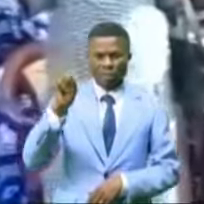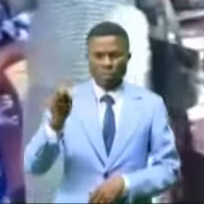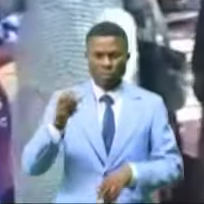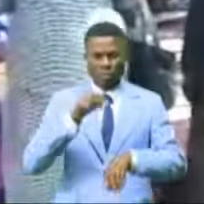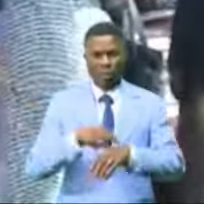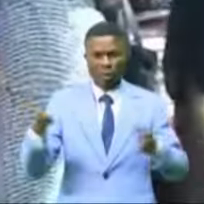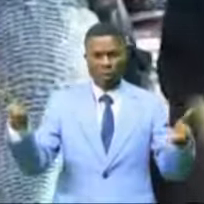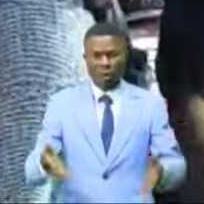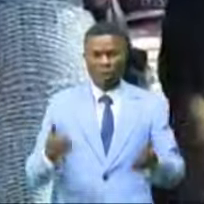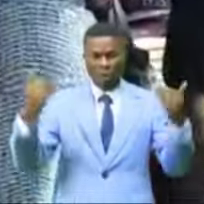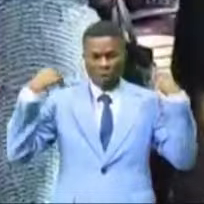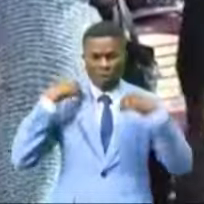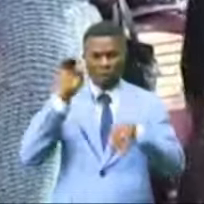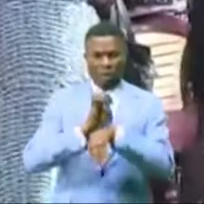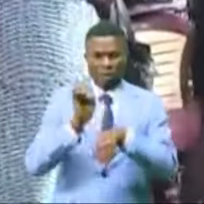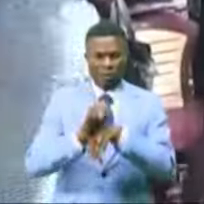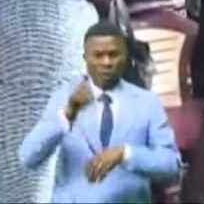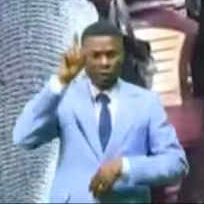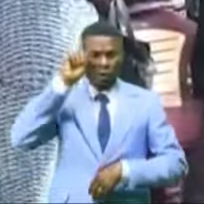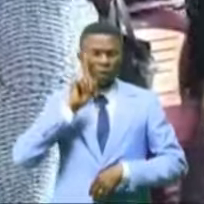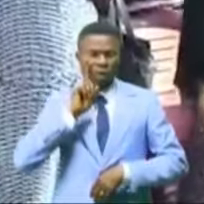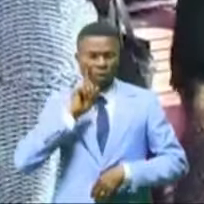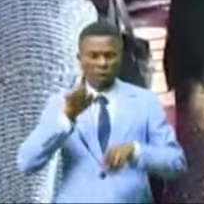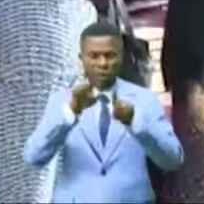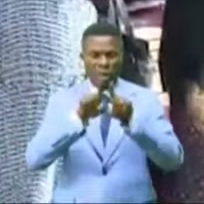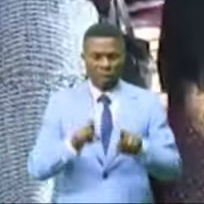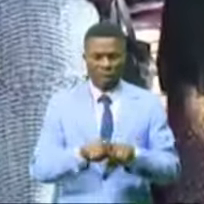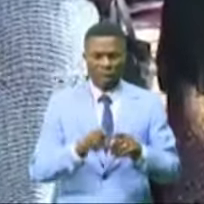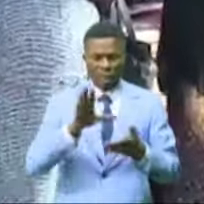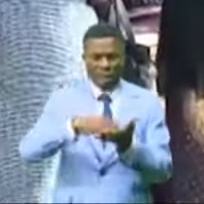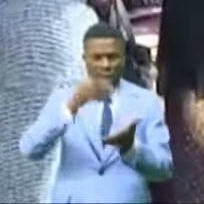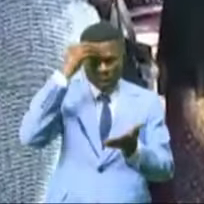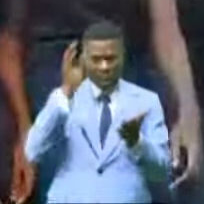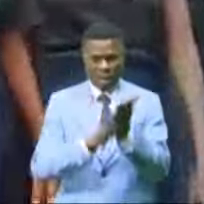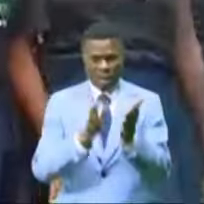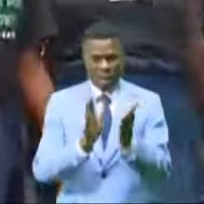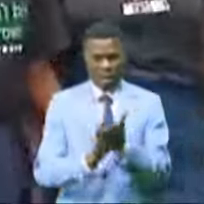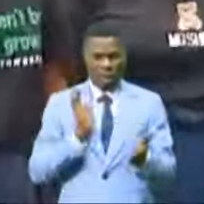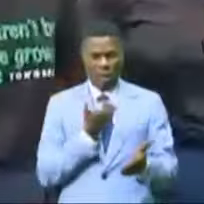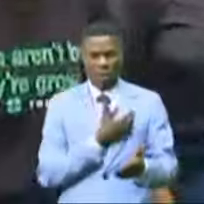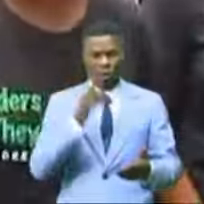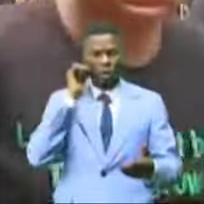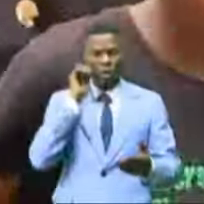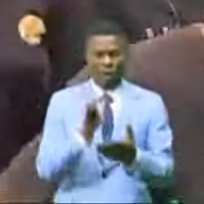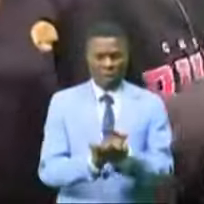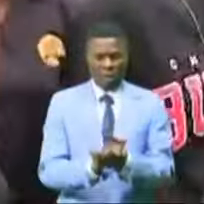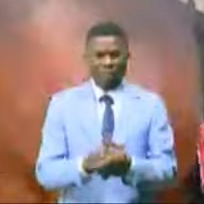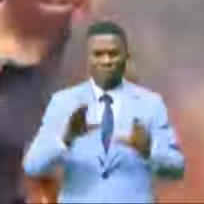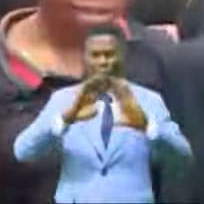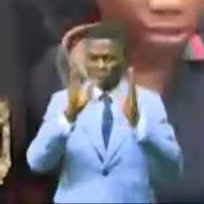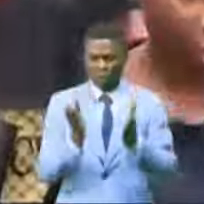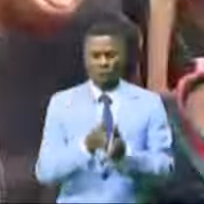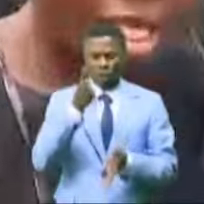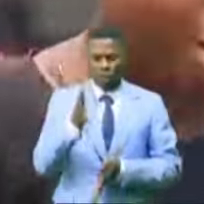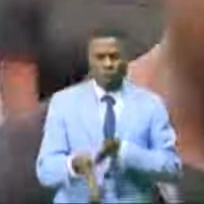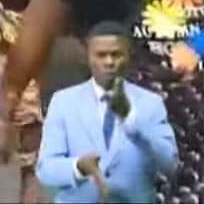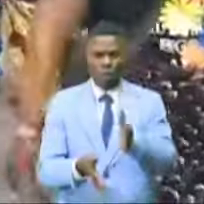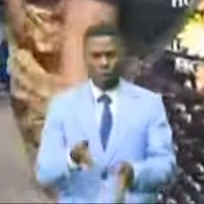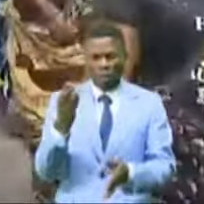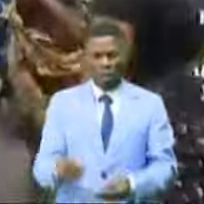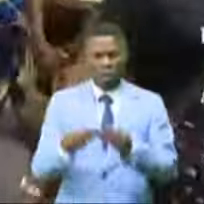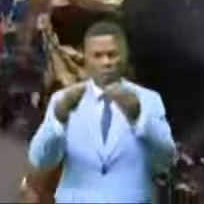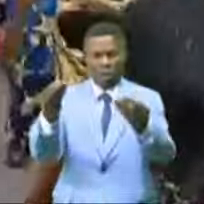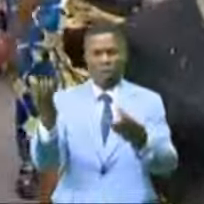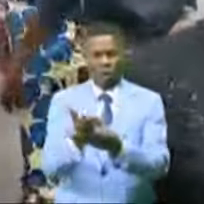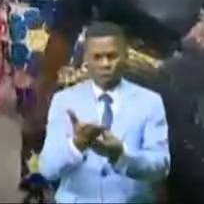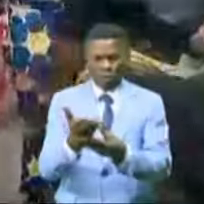présence des religieuses de Marie Okwango et les élèves du lycée Notre-Dame. Ensemble, elles ont marché pour déposer